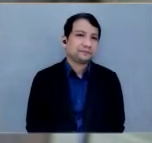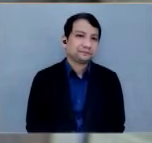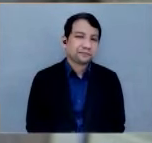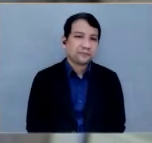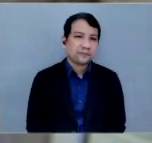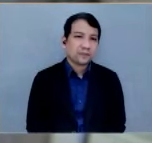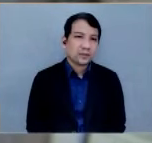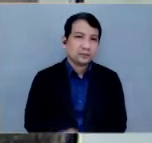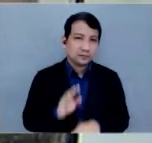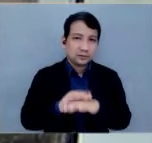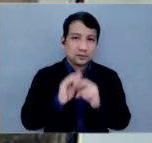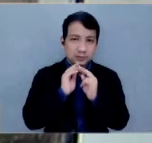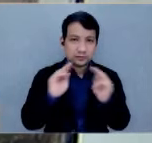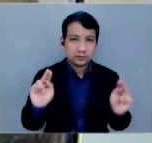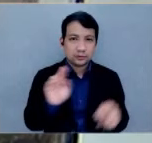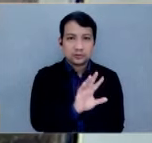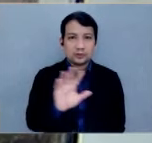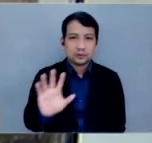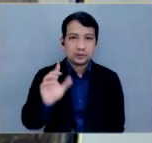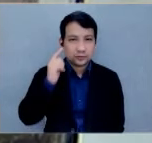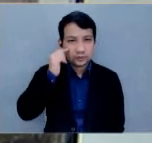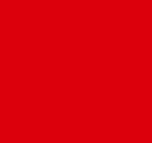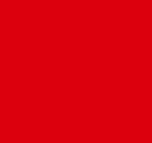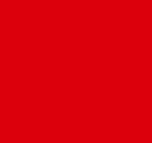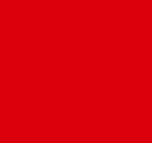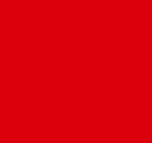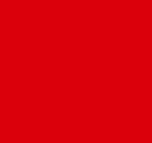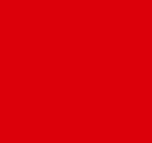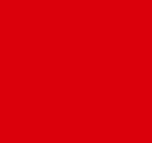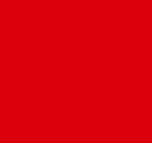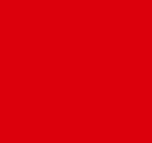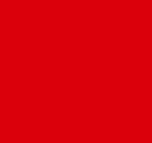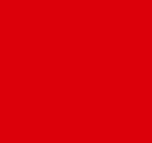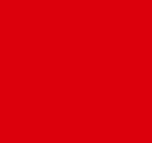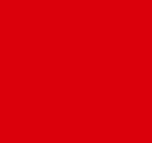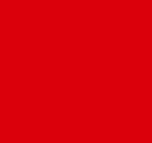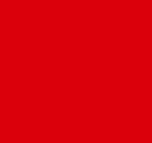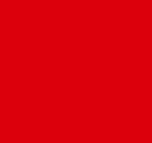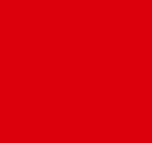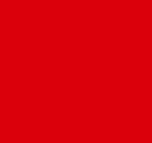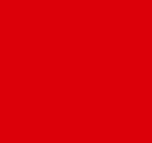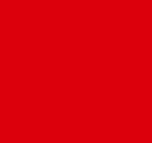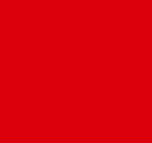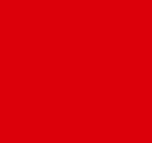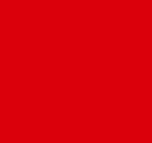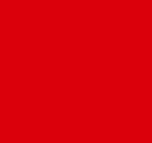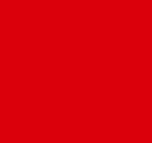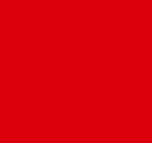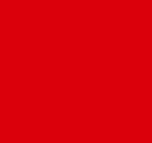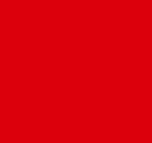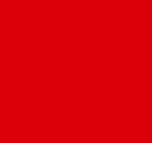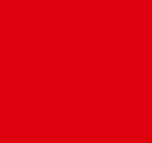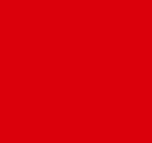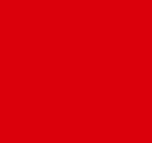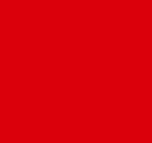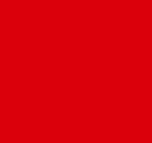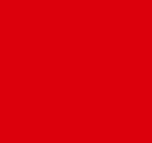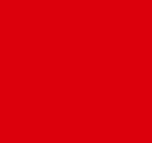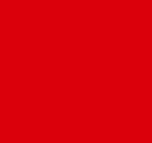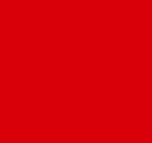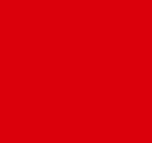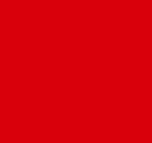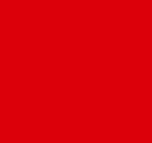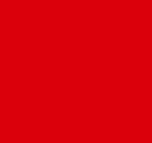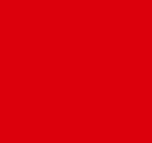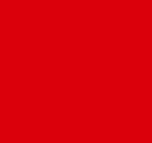Nagbabalita mula sa frontline, Gio Robles, News 5. Mga kapatid, Lucy Cruz Valdez po, maging maalam